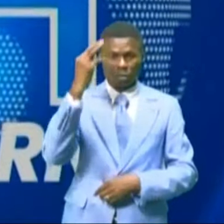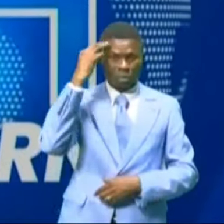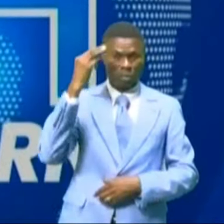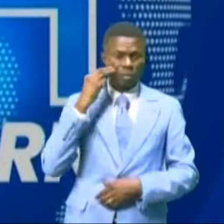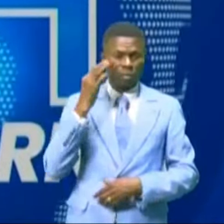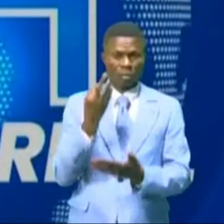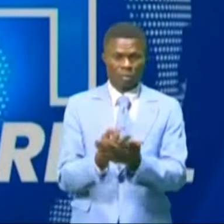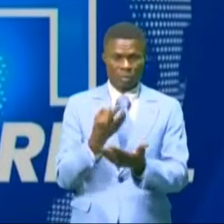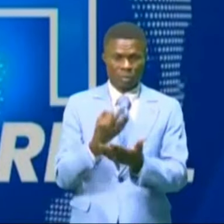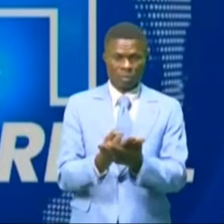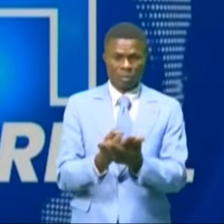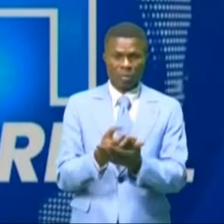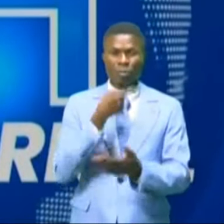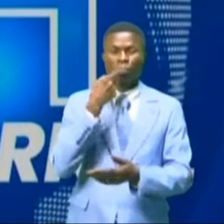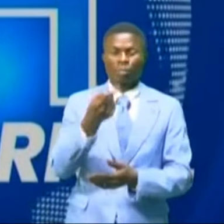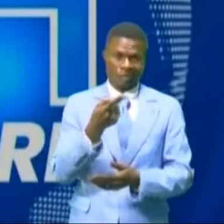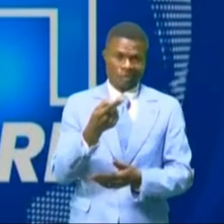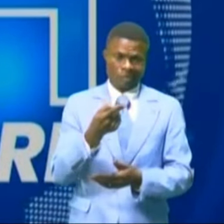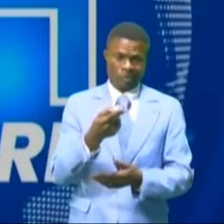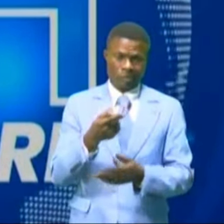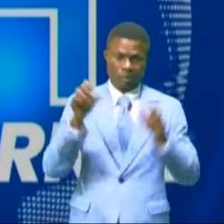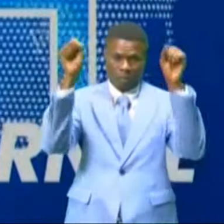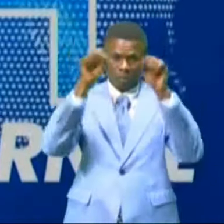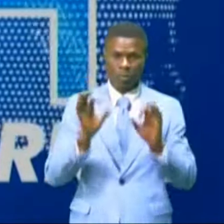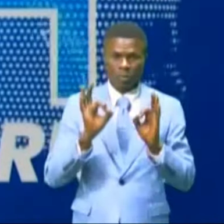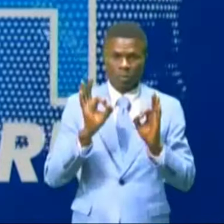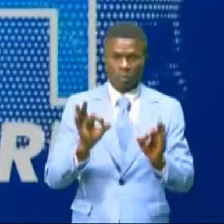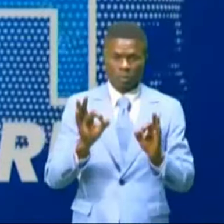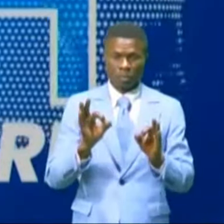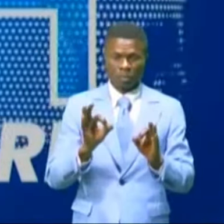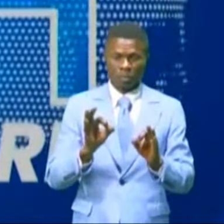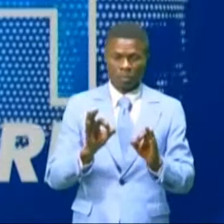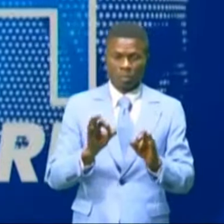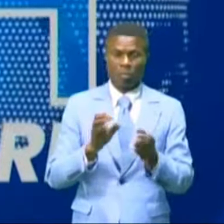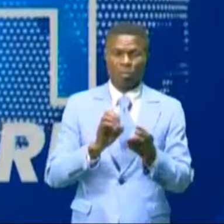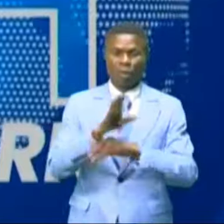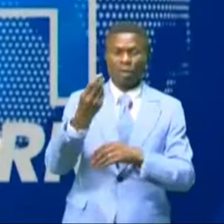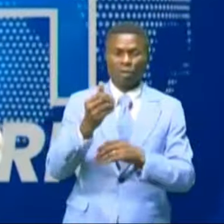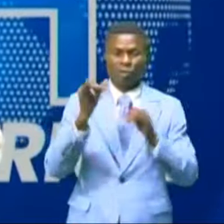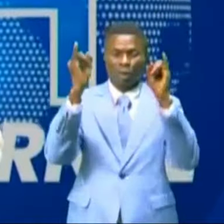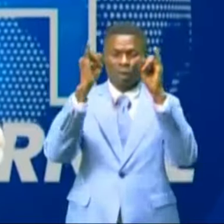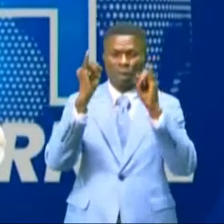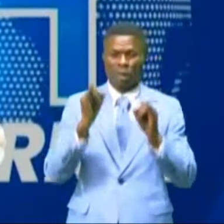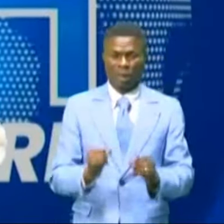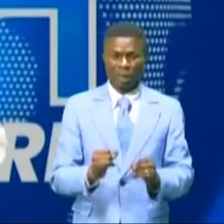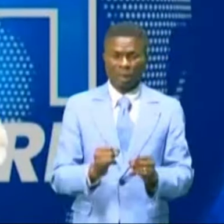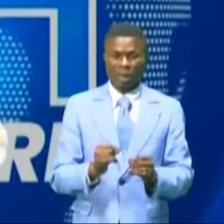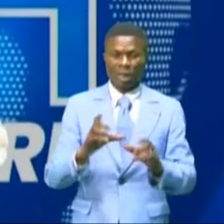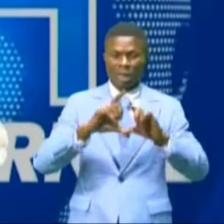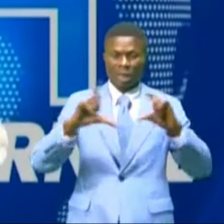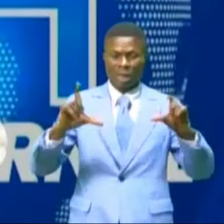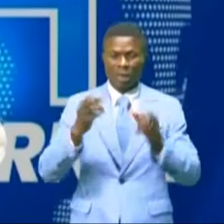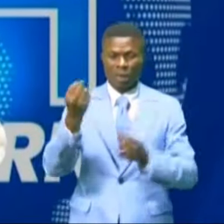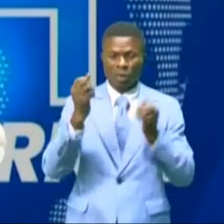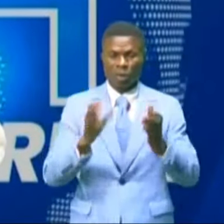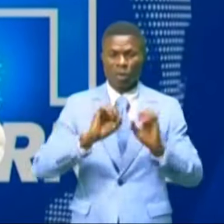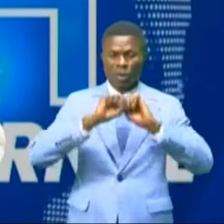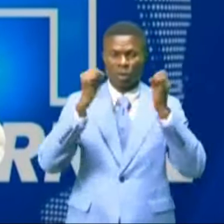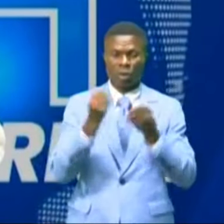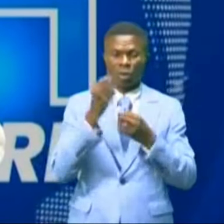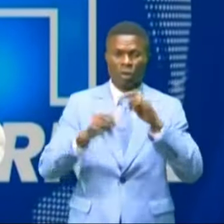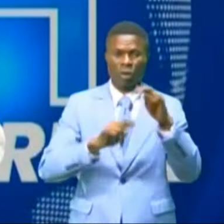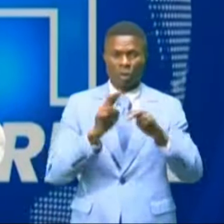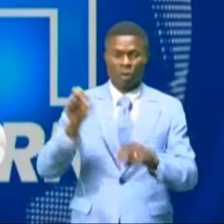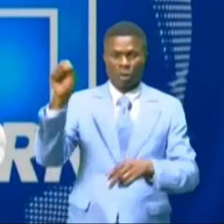des Finances portant sur le nouveau système de demande en ligne des plaques d'immatriculation et des cartes roses, la Société Nationale